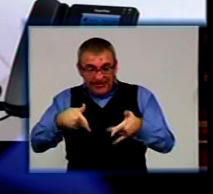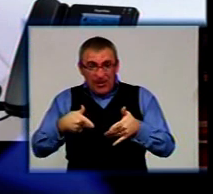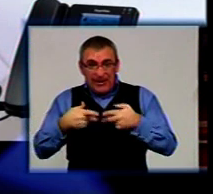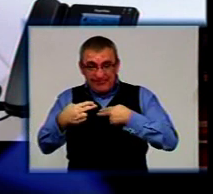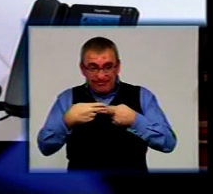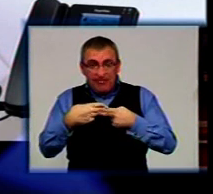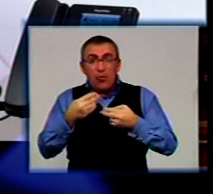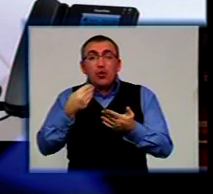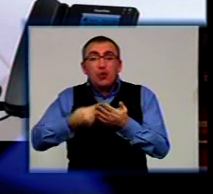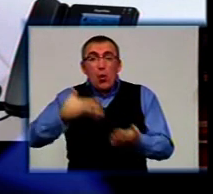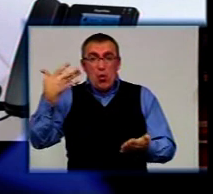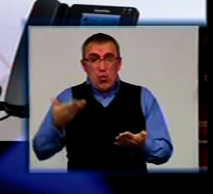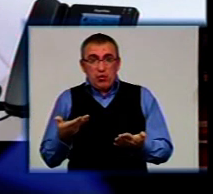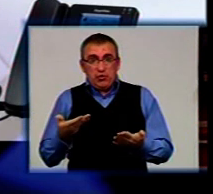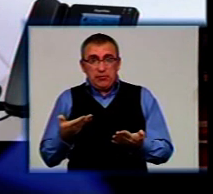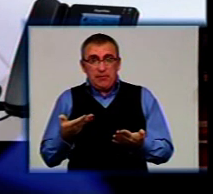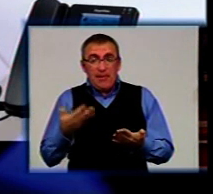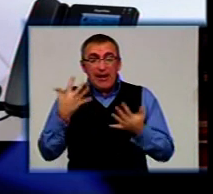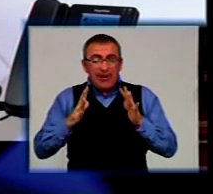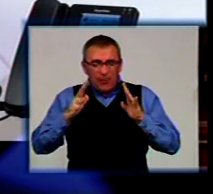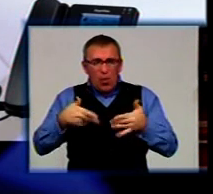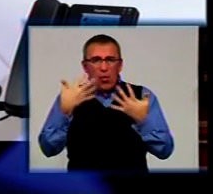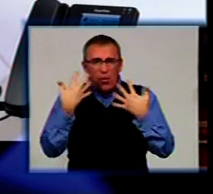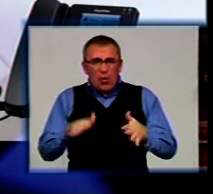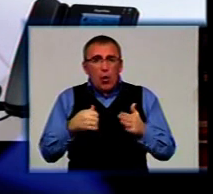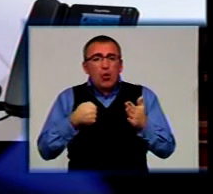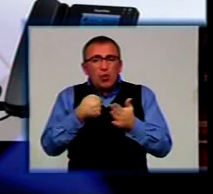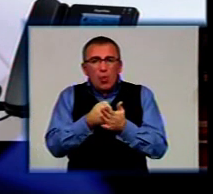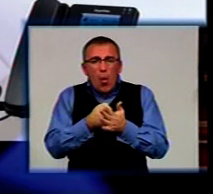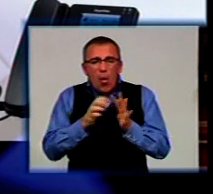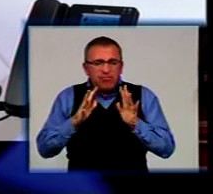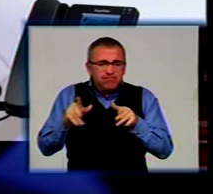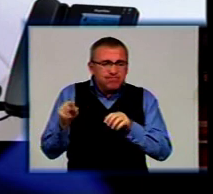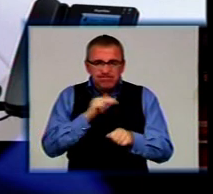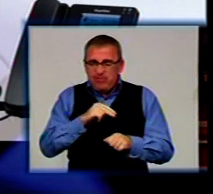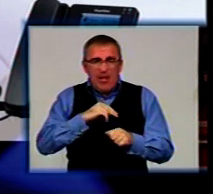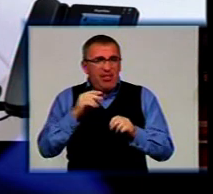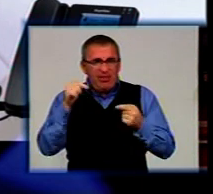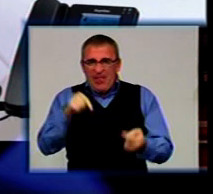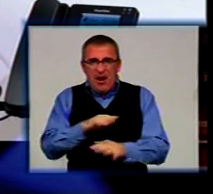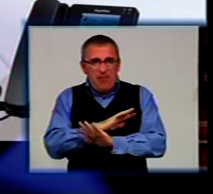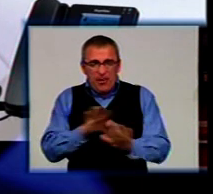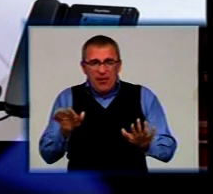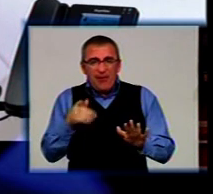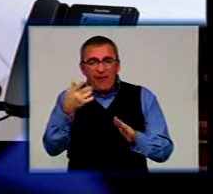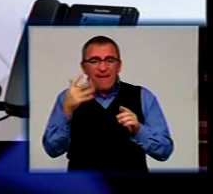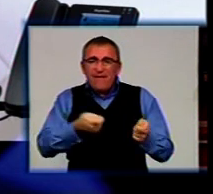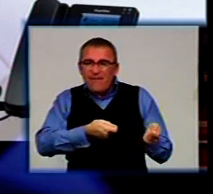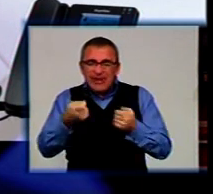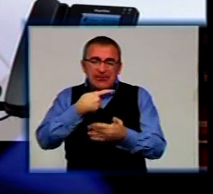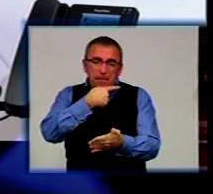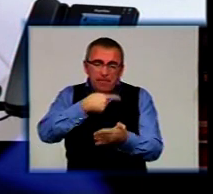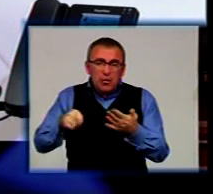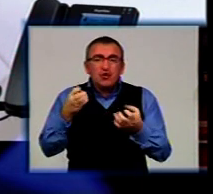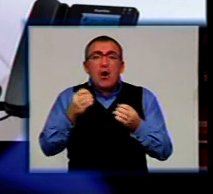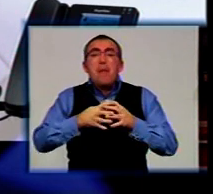Якщо трактор вже до експлуатації не пригодний, то його, щоб вивезти або списати, там